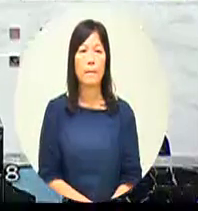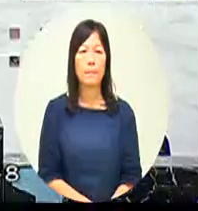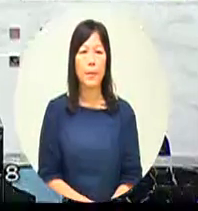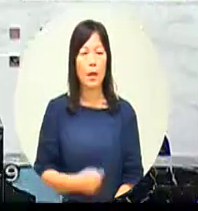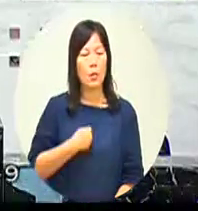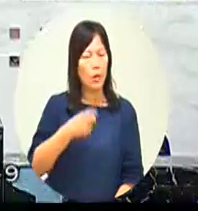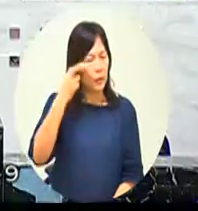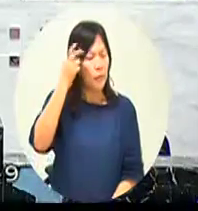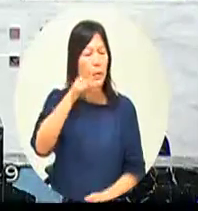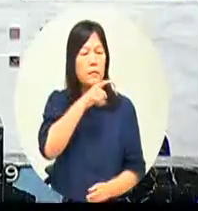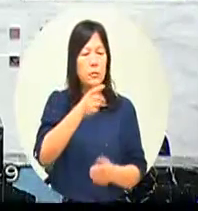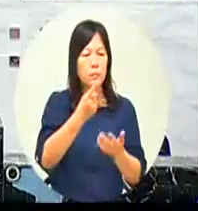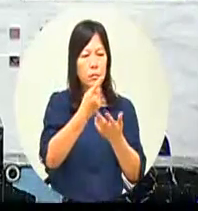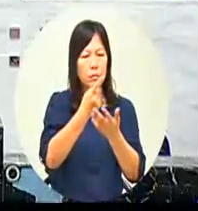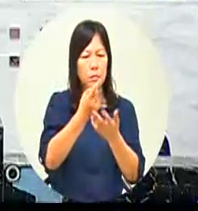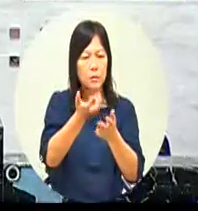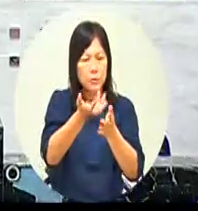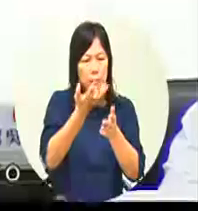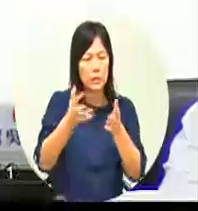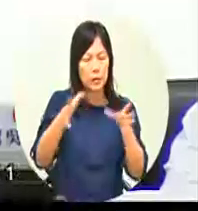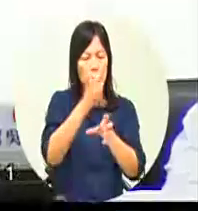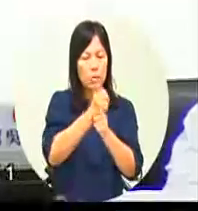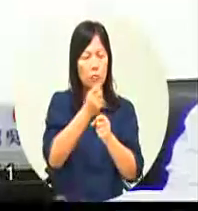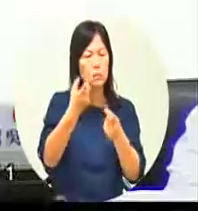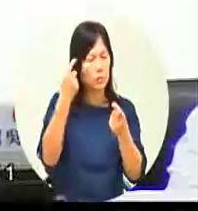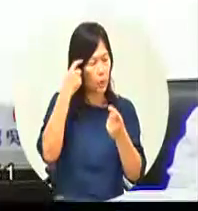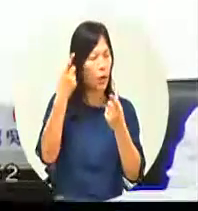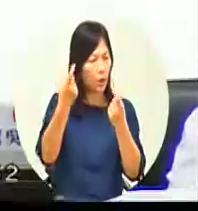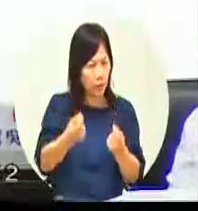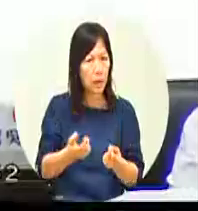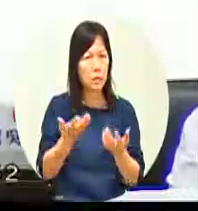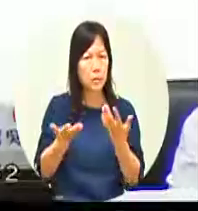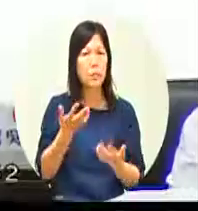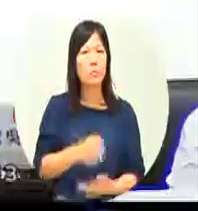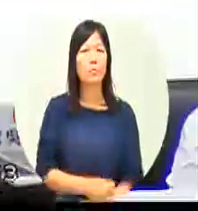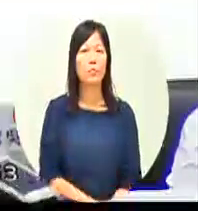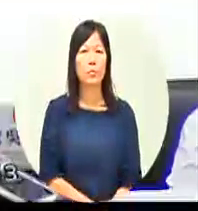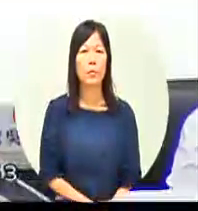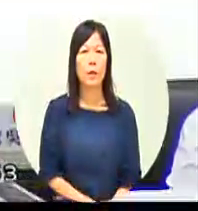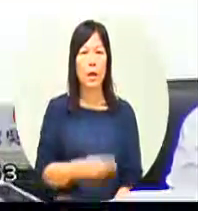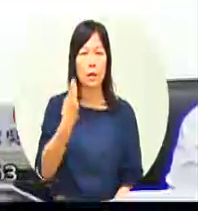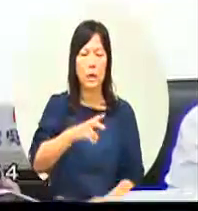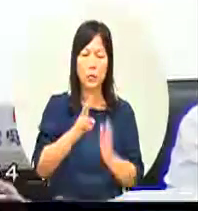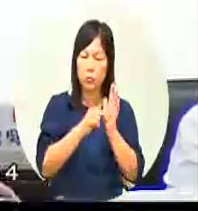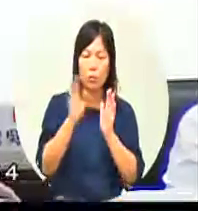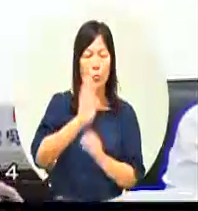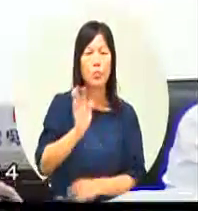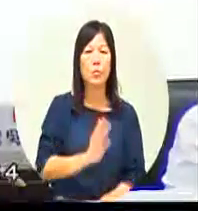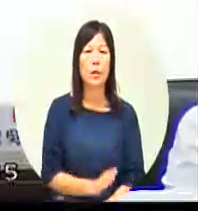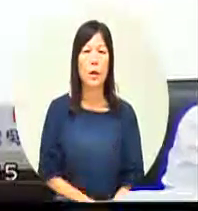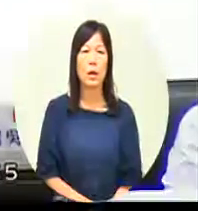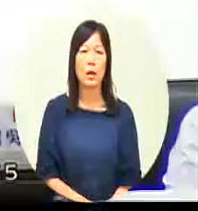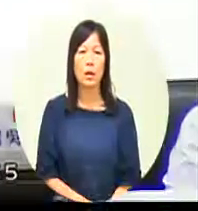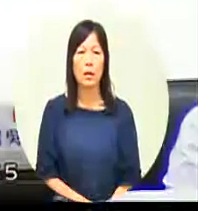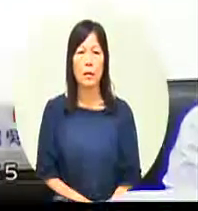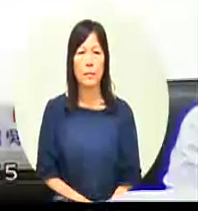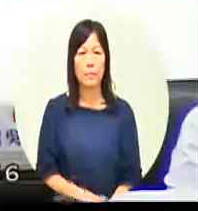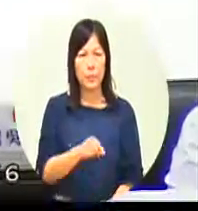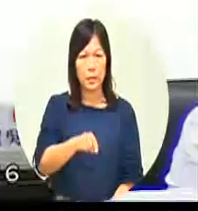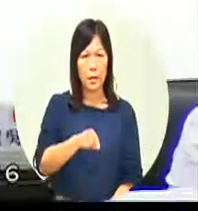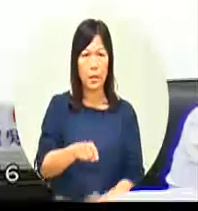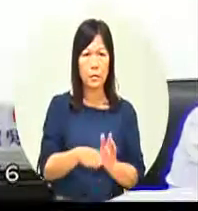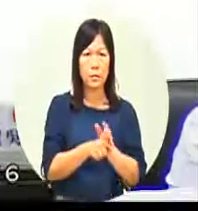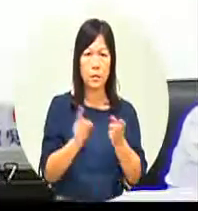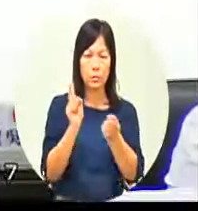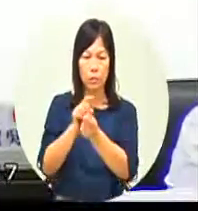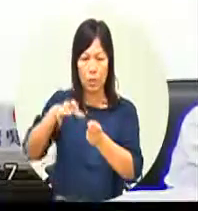我的看法其实跟大致前面几位同仁一样了哦。那特别在这里我要不再赘述，但是另外这一点呢，就是说我跟那个局